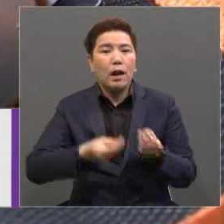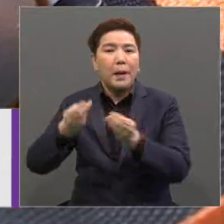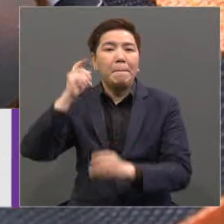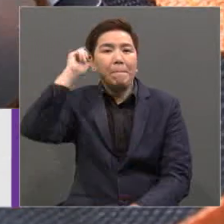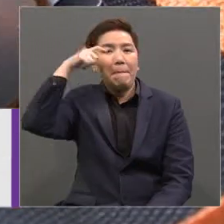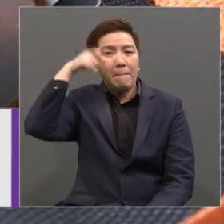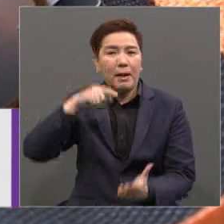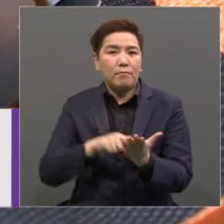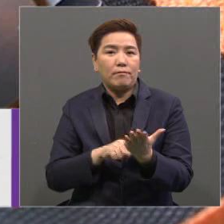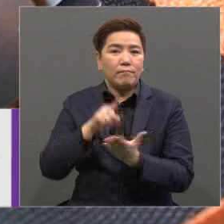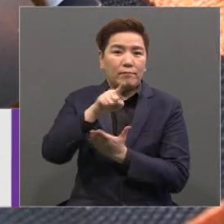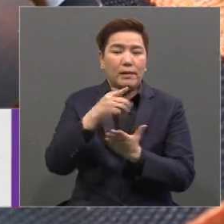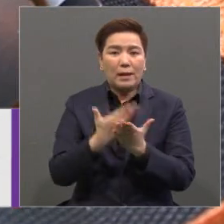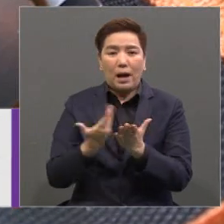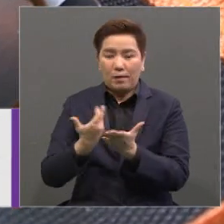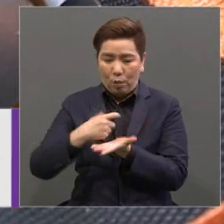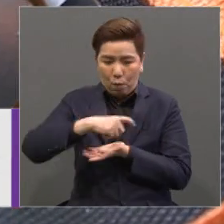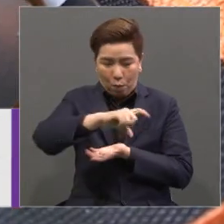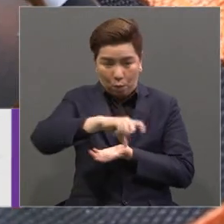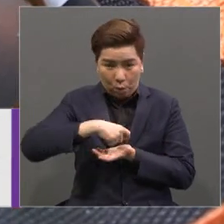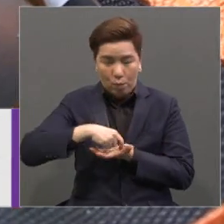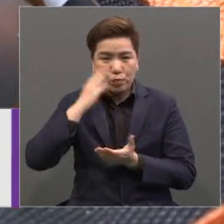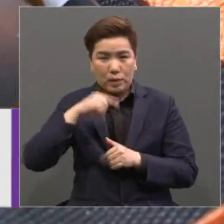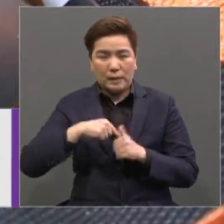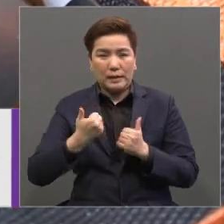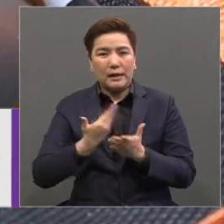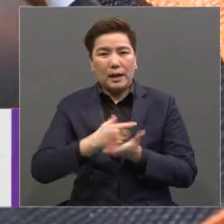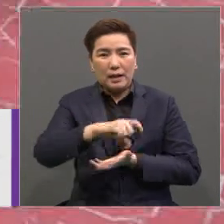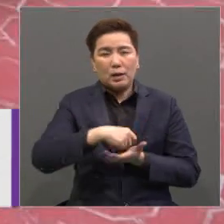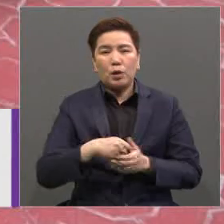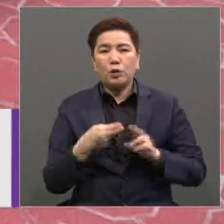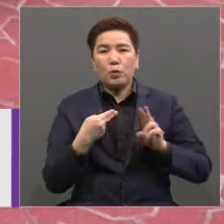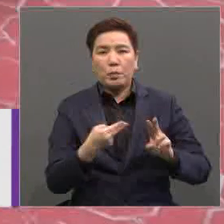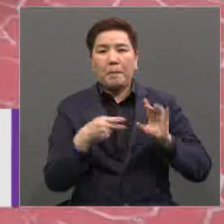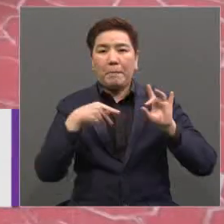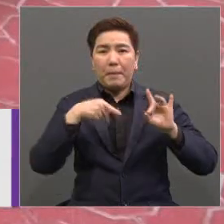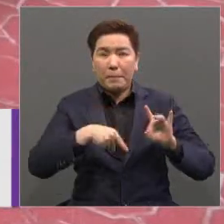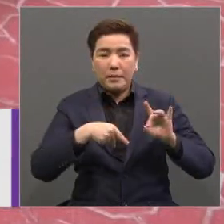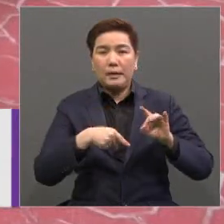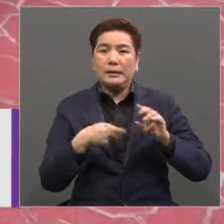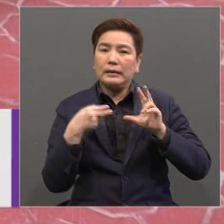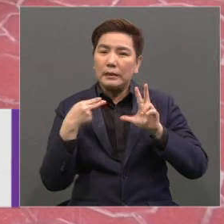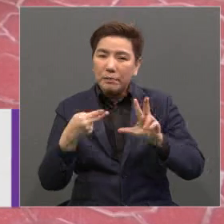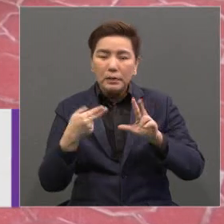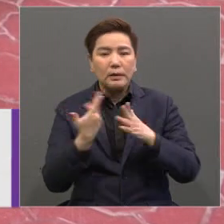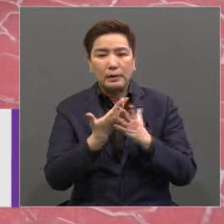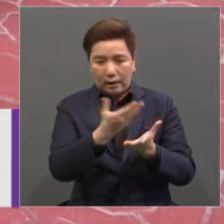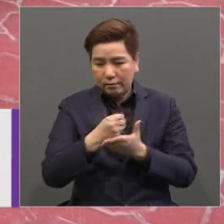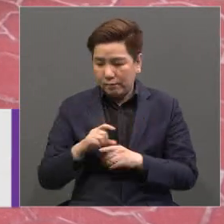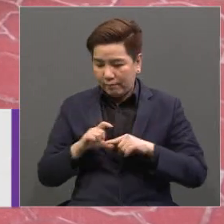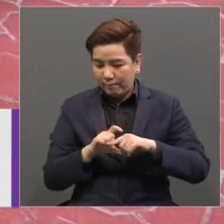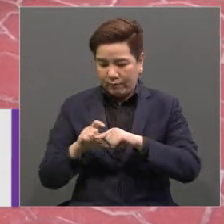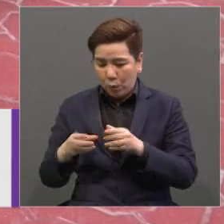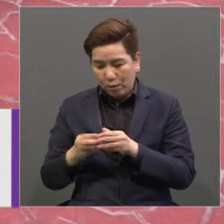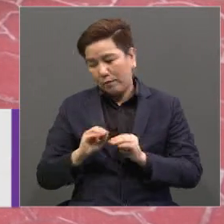เมียนมาร์มีการโอนเงินค่ารถเข้าบัญชีของนายณัฐกฤตคัละ 28,000ถึง 30,000บาทจากนั้นก็เอาเงินมาแบ่ง